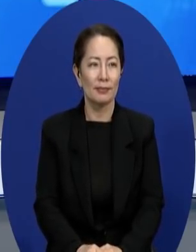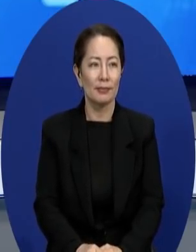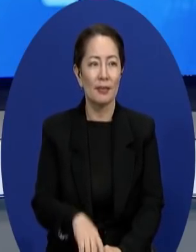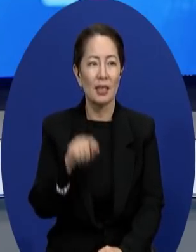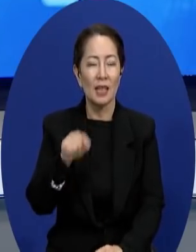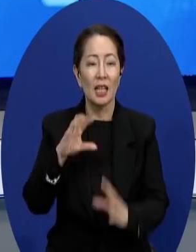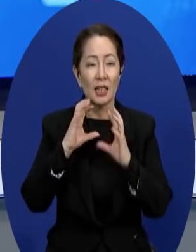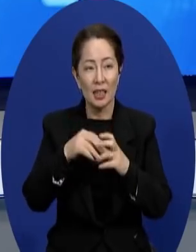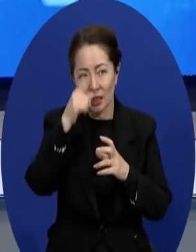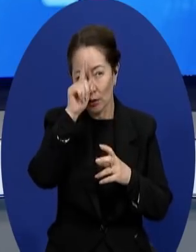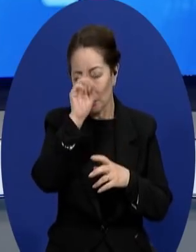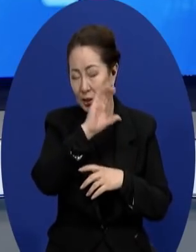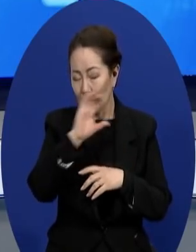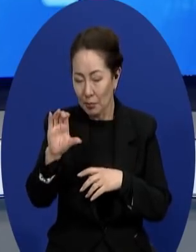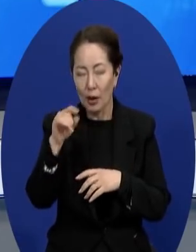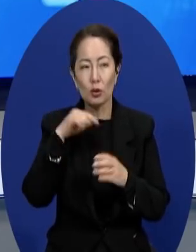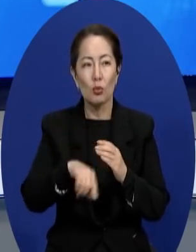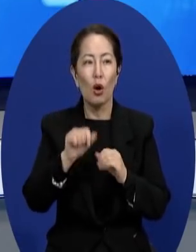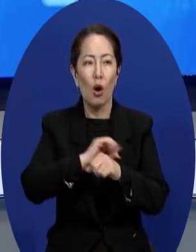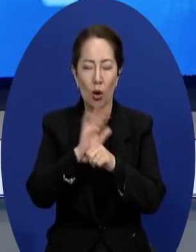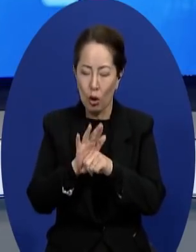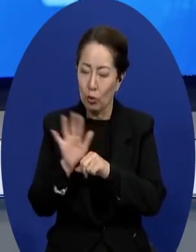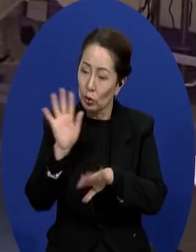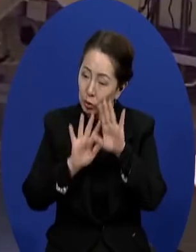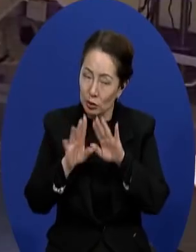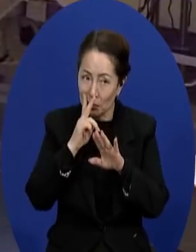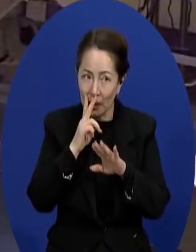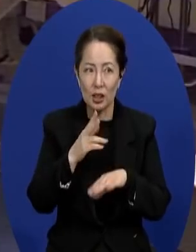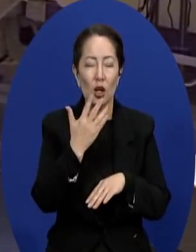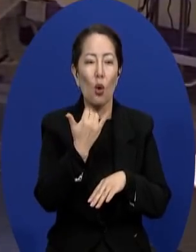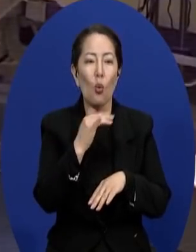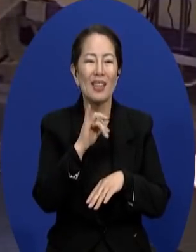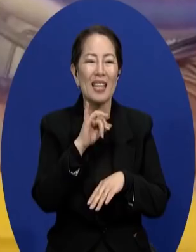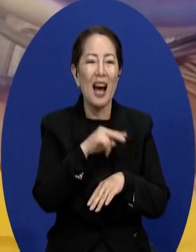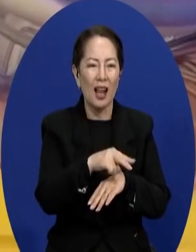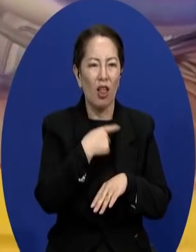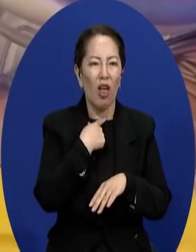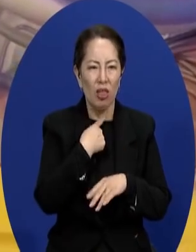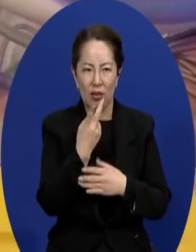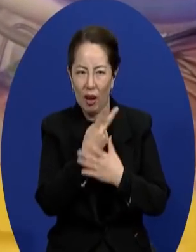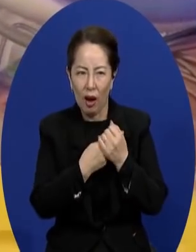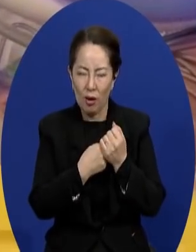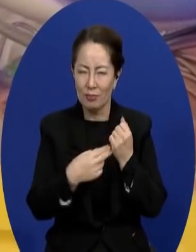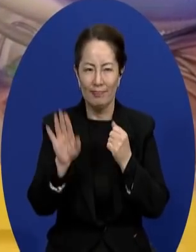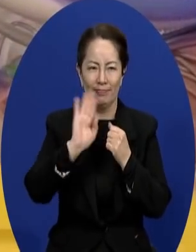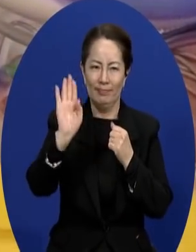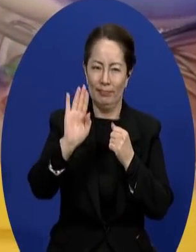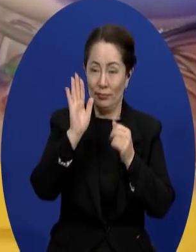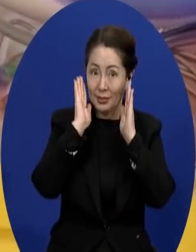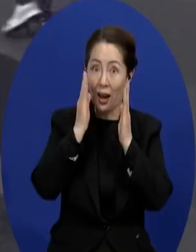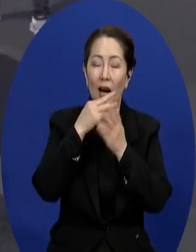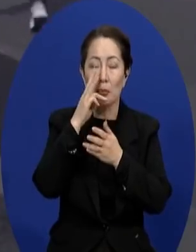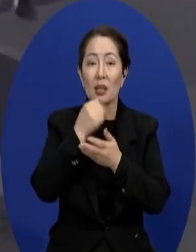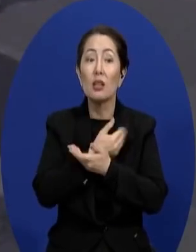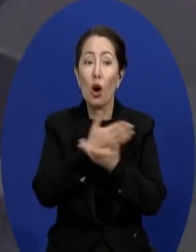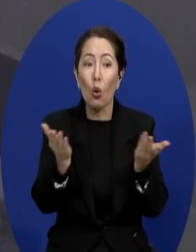За дэлхийн эрүүл мэндийн байгууллагаас мөн одоо цардхлын нөхцөл байдлыг бас удирлын томоотой бас хамтдаж авч одоо үзэхгүй байхыг улс орнуудад уриалсан.